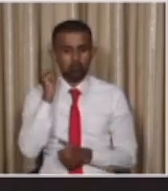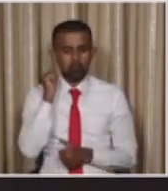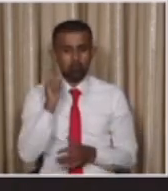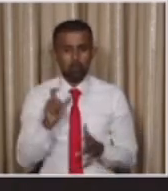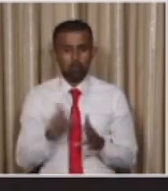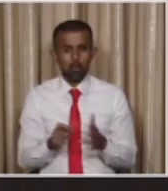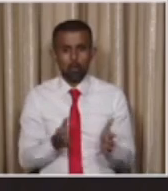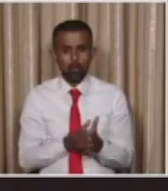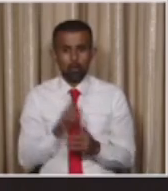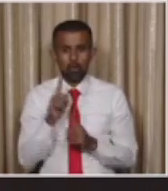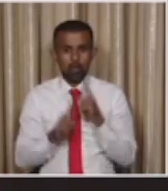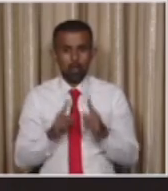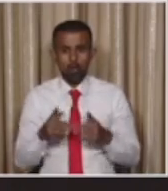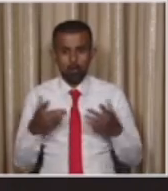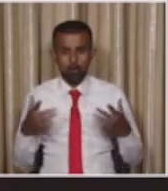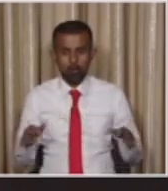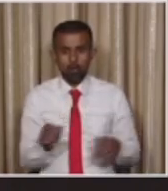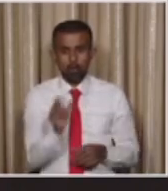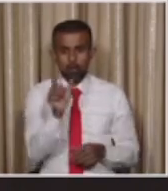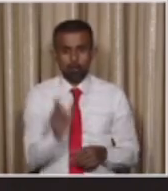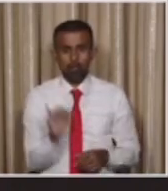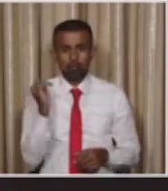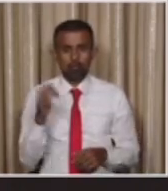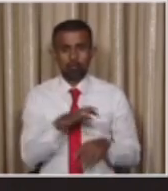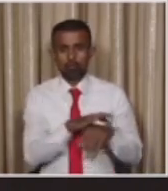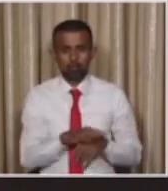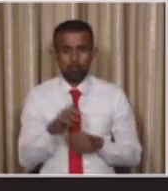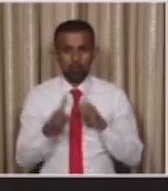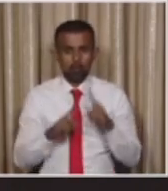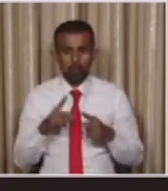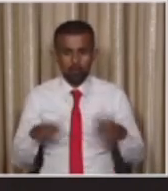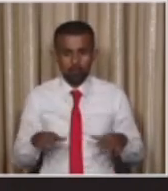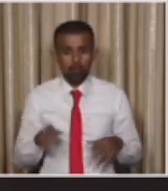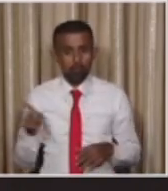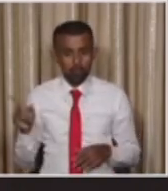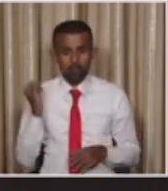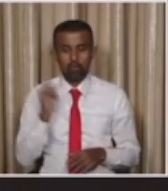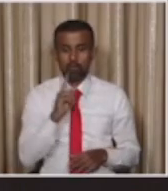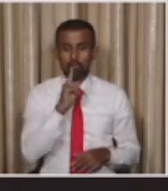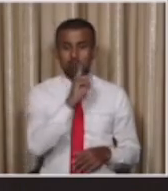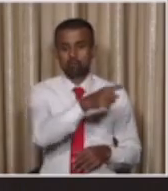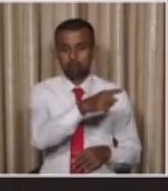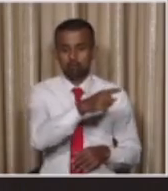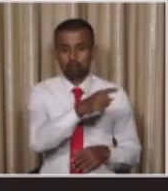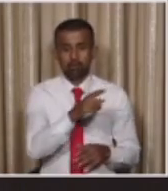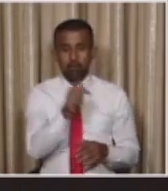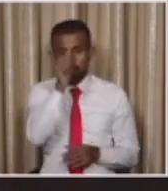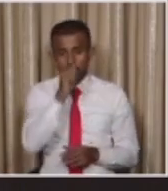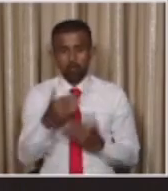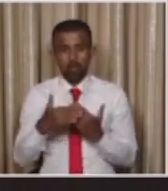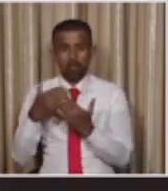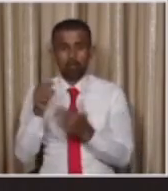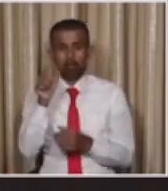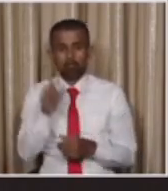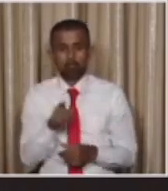සම්බන්ධීකරණ කමිටුවේදී මේ ගැන සාකච්ඡා කරලා ඔබතුමාගේ නිලධාරීන්ගෙන් ඉන්නලා කතා කරාමත් ඒ නිලධාරීන් ගිහිල්ලා කියනවා අනවසර ඉදිකිරීම කරපු